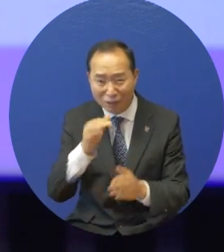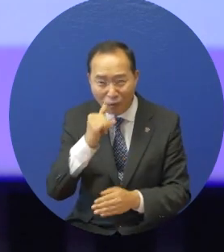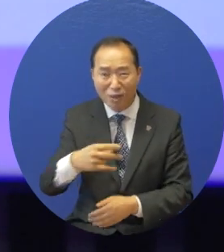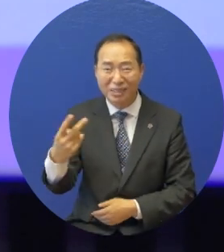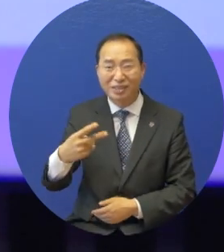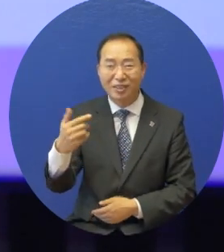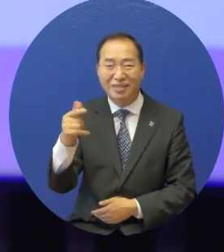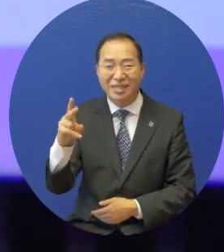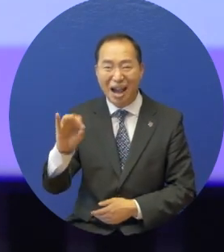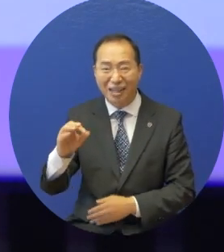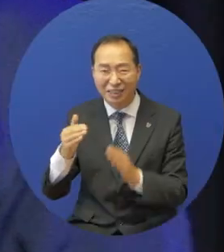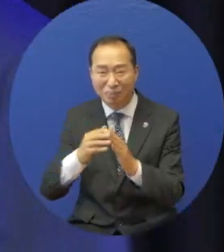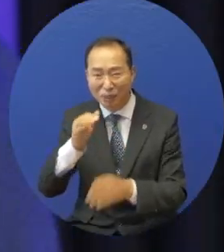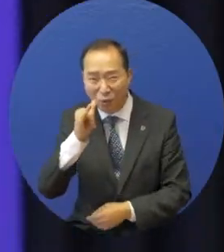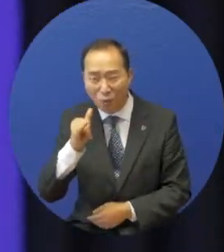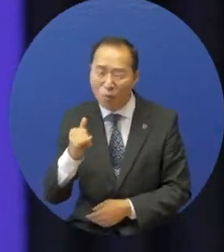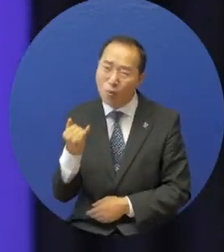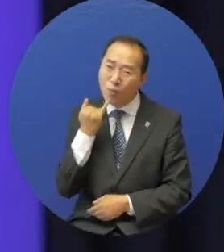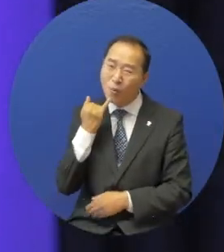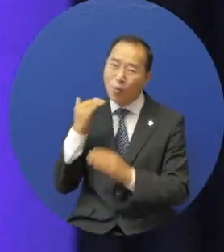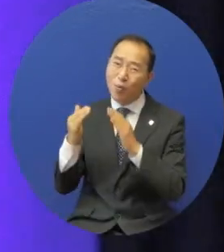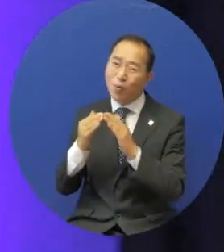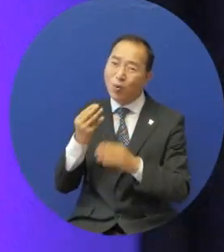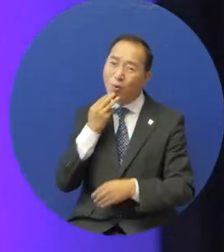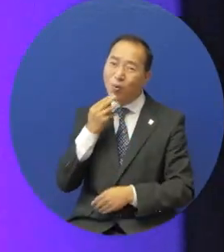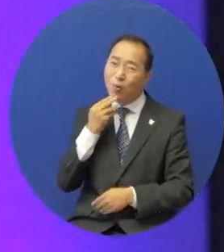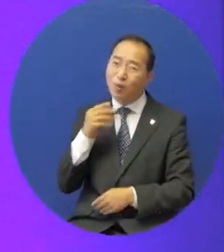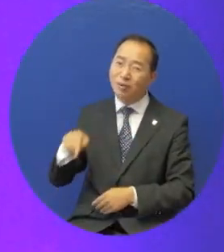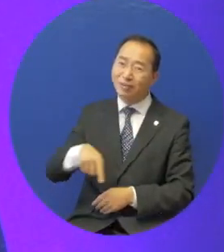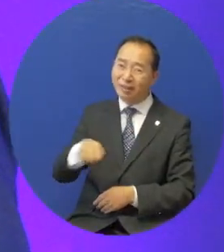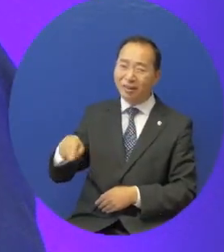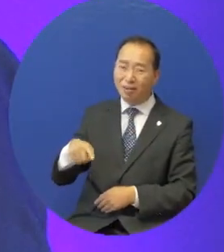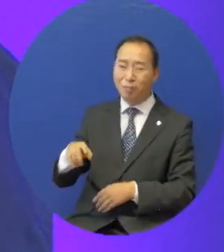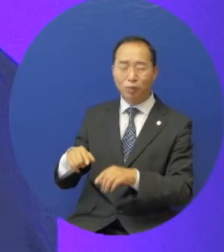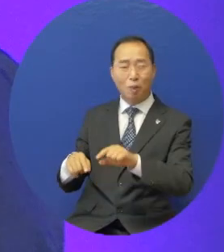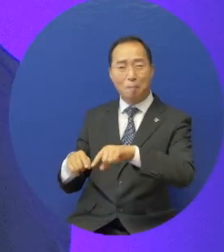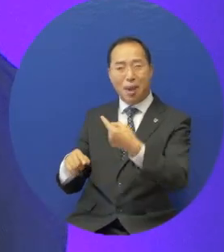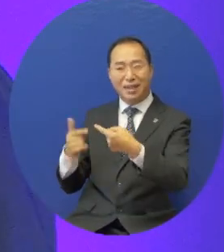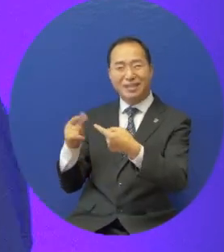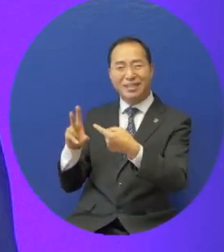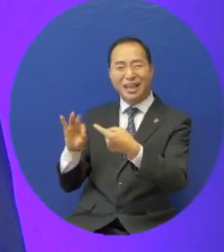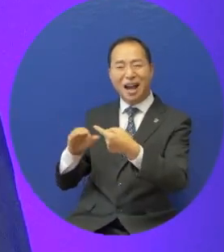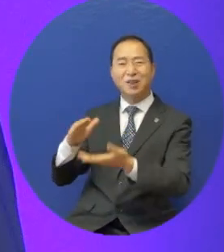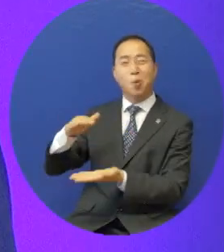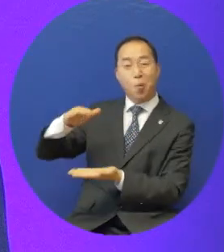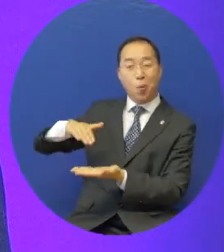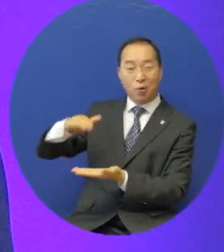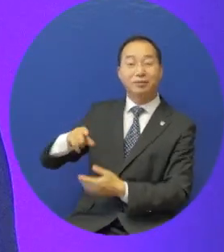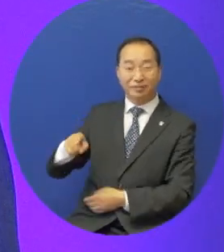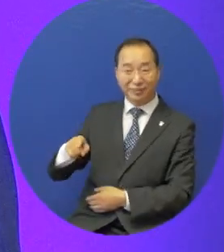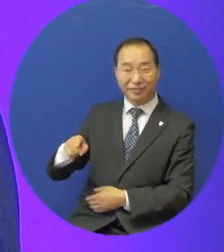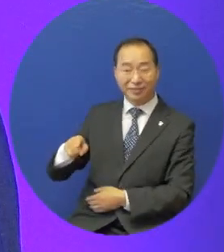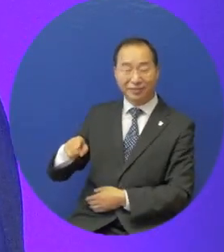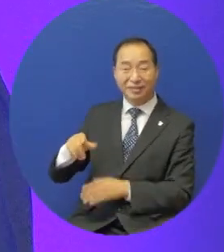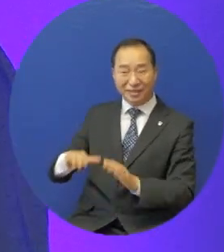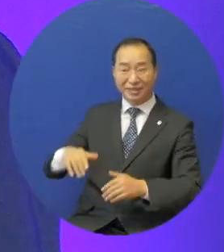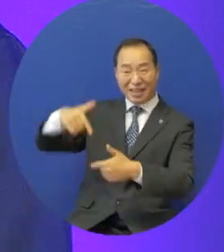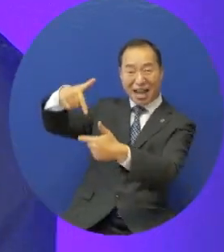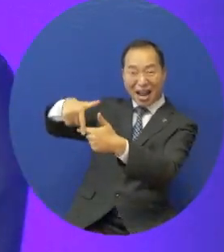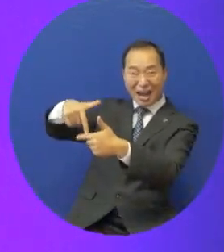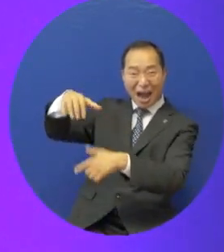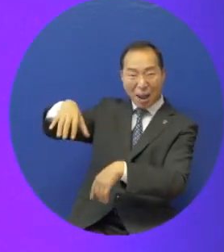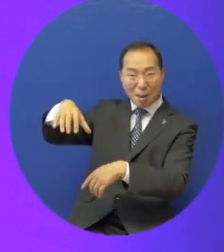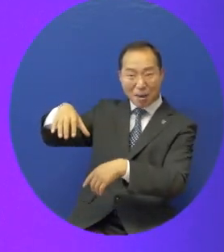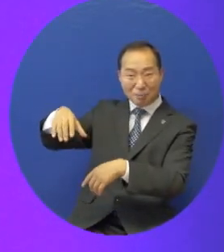뭐 2,000냥짜리 집도 있고요 보통 초가집 괜찮은 초가집 서울에서 괜찮은 초가집 하나가 보통 100냥 내외였고요 소위